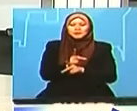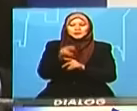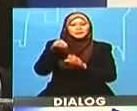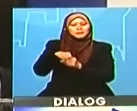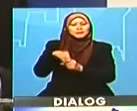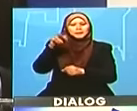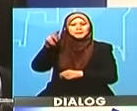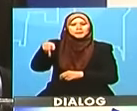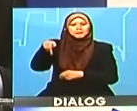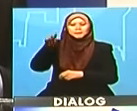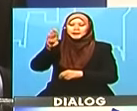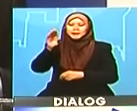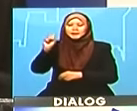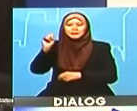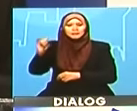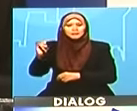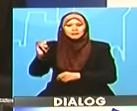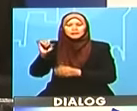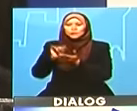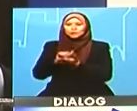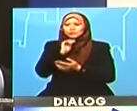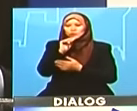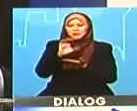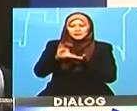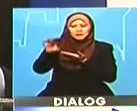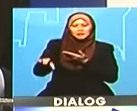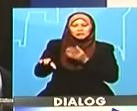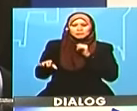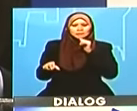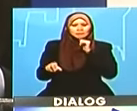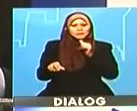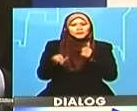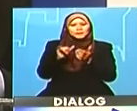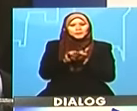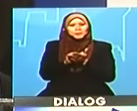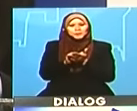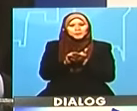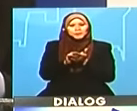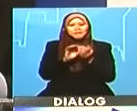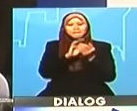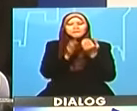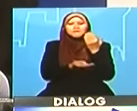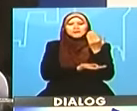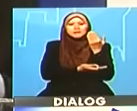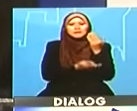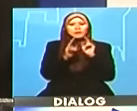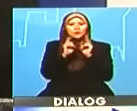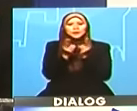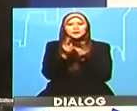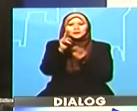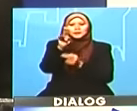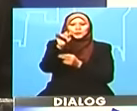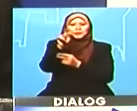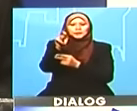BSI. Kemudian kita kata itu bukan cash. Itu dalam bentuk unit. Dana apa, funds unit, dalam, okay, bentuk unit. Hmm. Apa